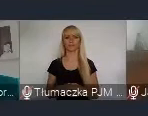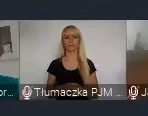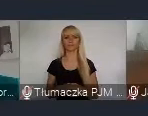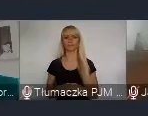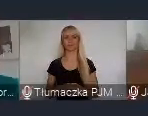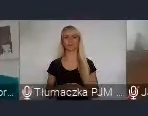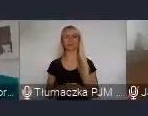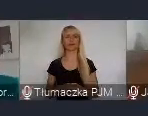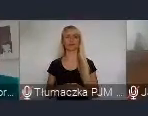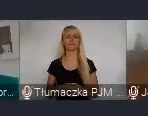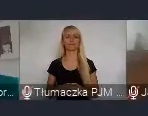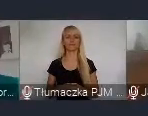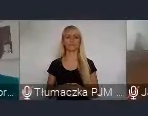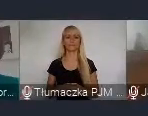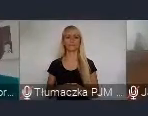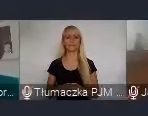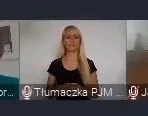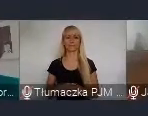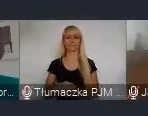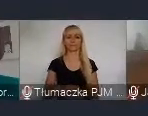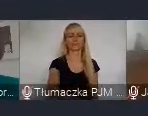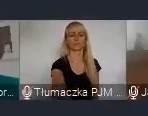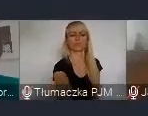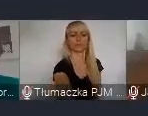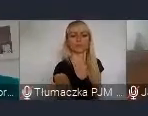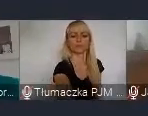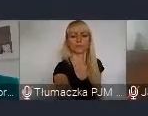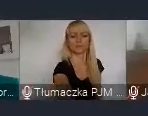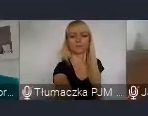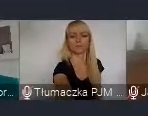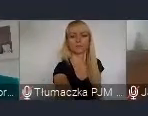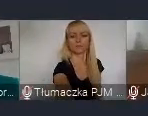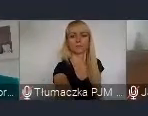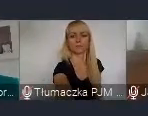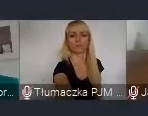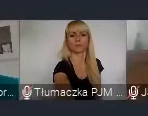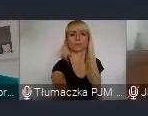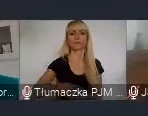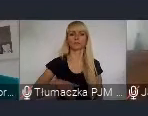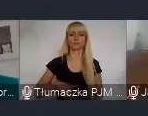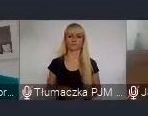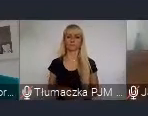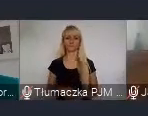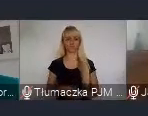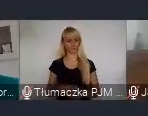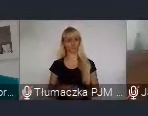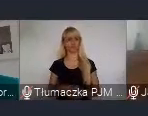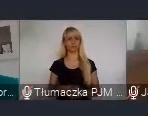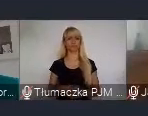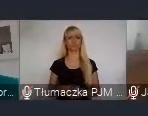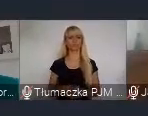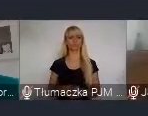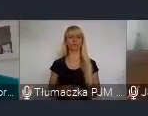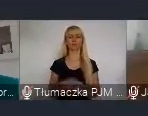KPOŚki. Jaki jest zakres wsparcia, jeżeli chodzi o gospodarkę